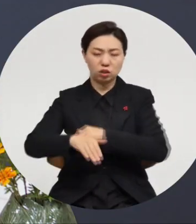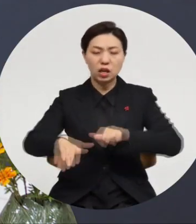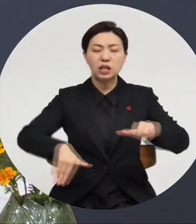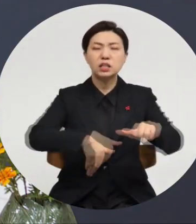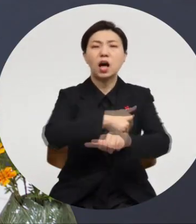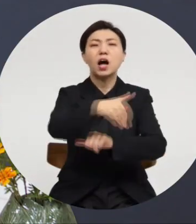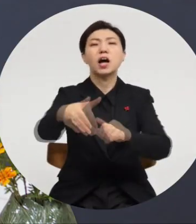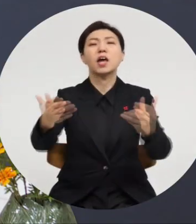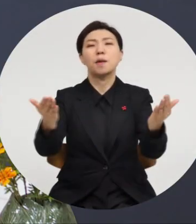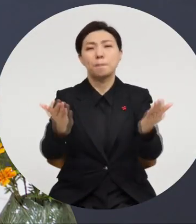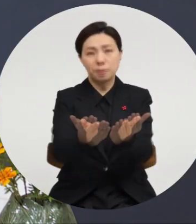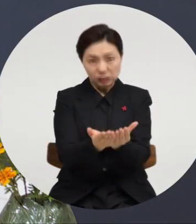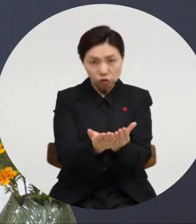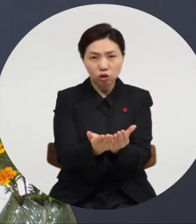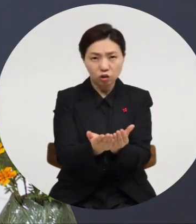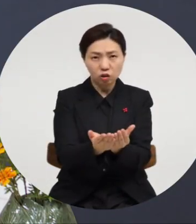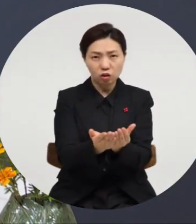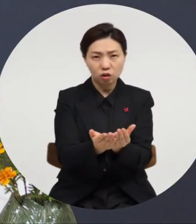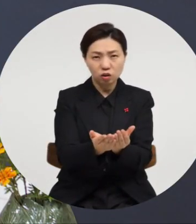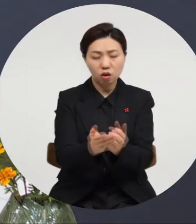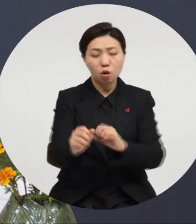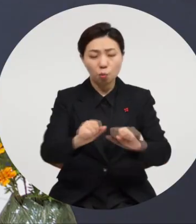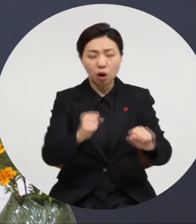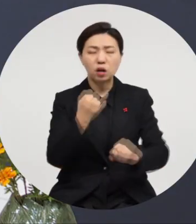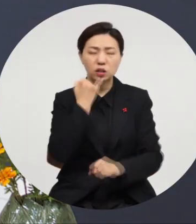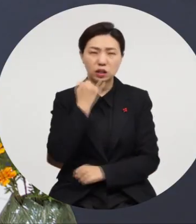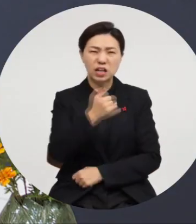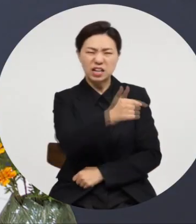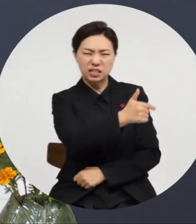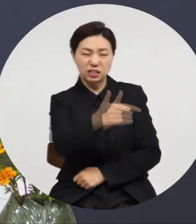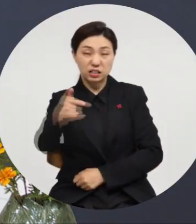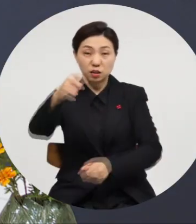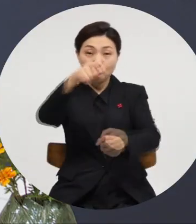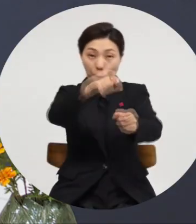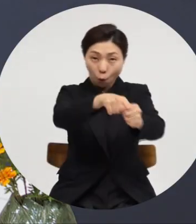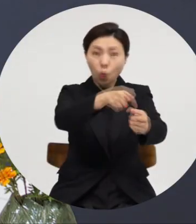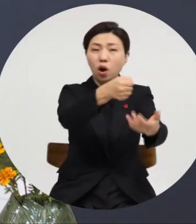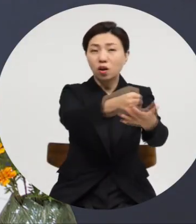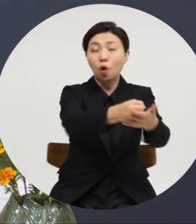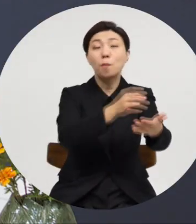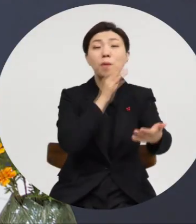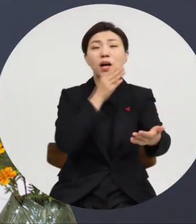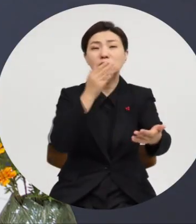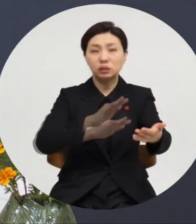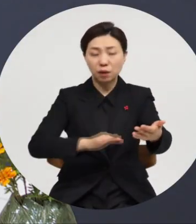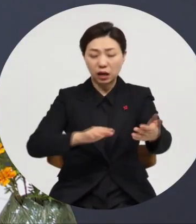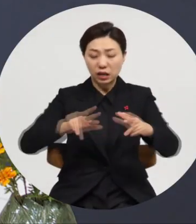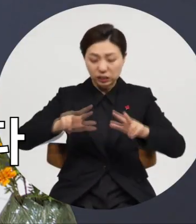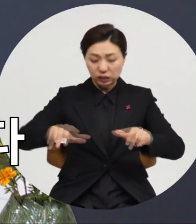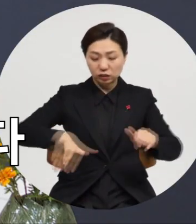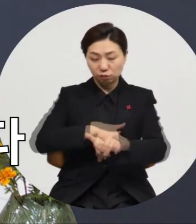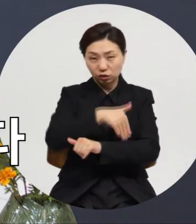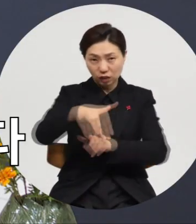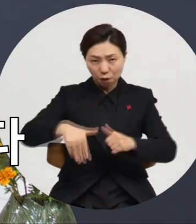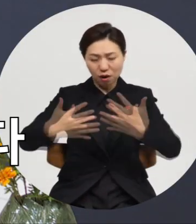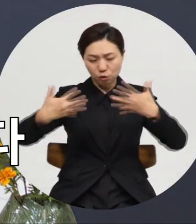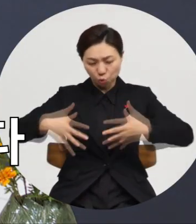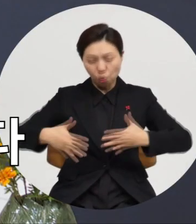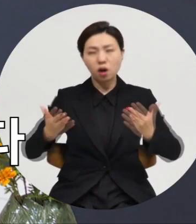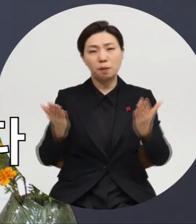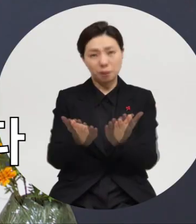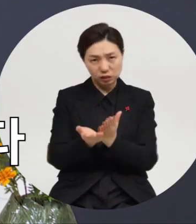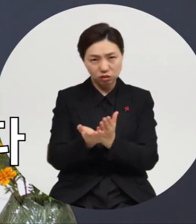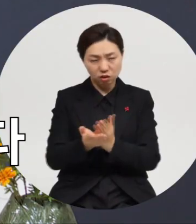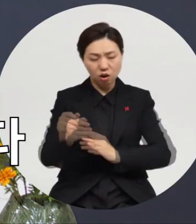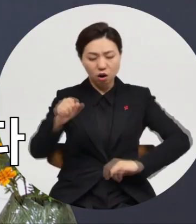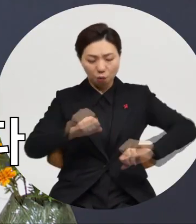짓자. 이렇게 인연을 따라서 해야 된다. 큰 목표는 이때 주어진